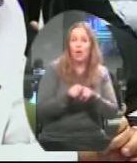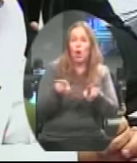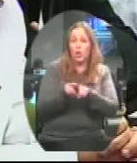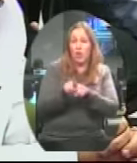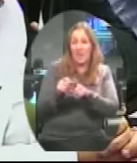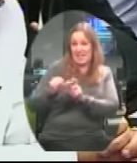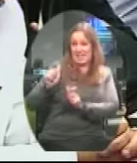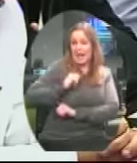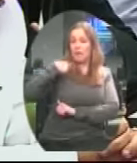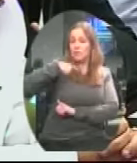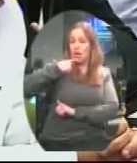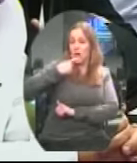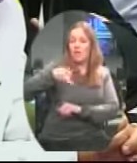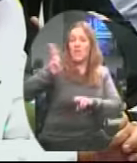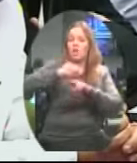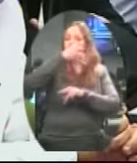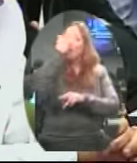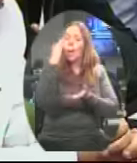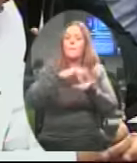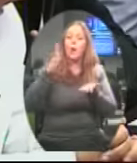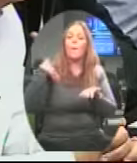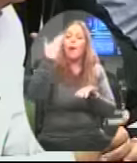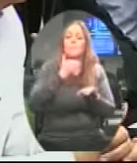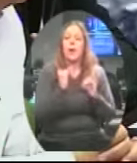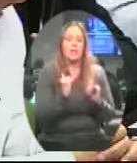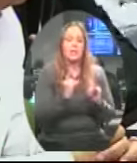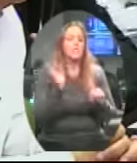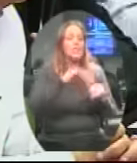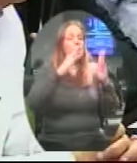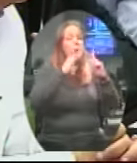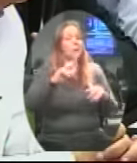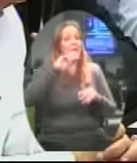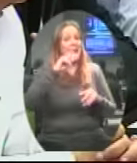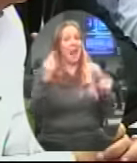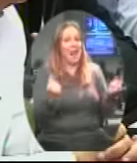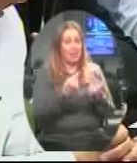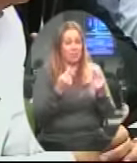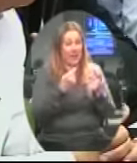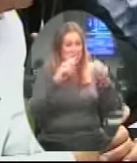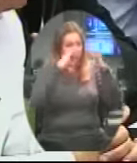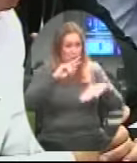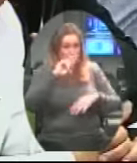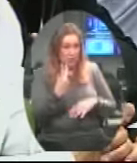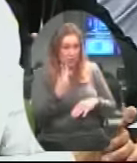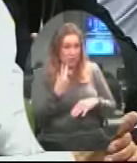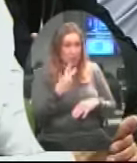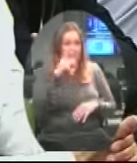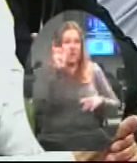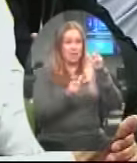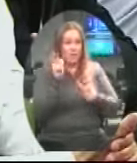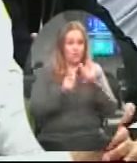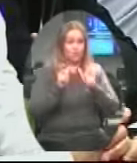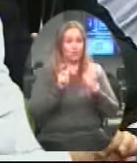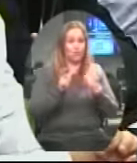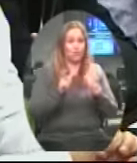אחר כך, כמו שהיא המשיכה במלחמת לבנון השנייה, שהכניסה אנשים, העיקר שתוכל להגיד אני ויראו